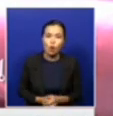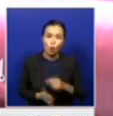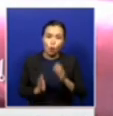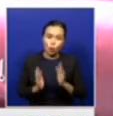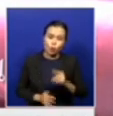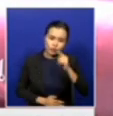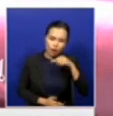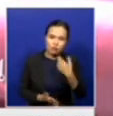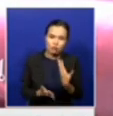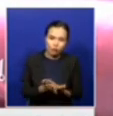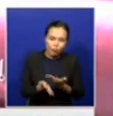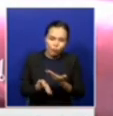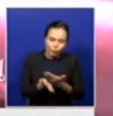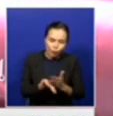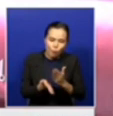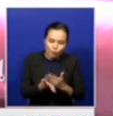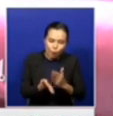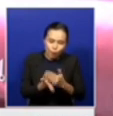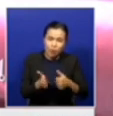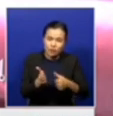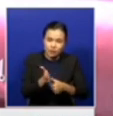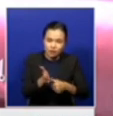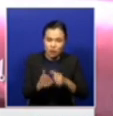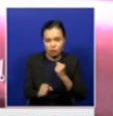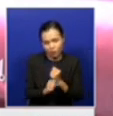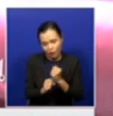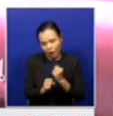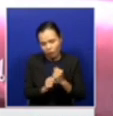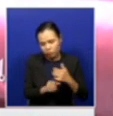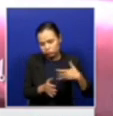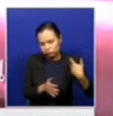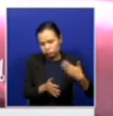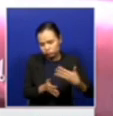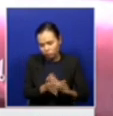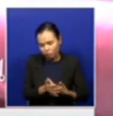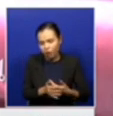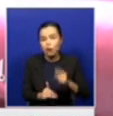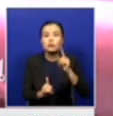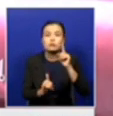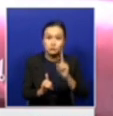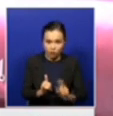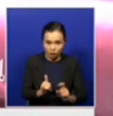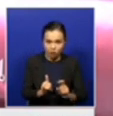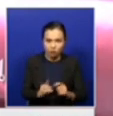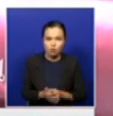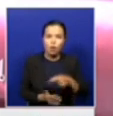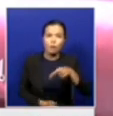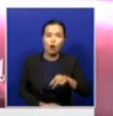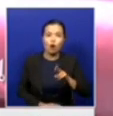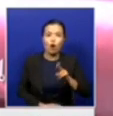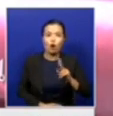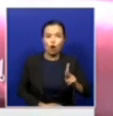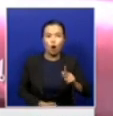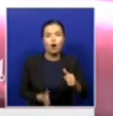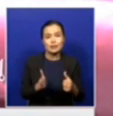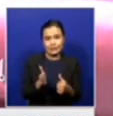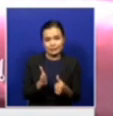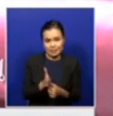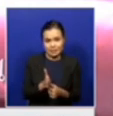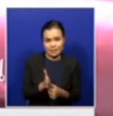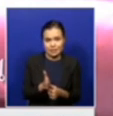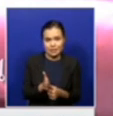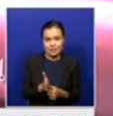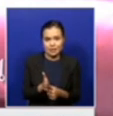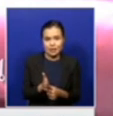นี้ครั้งนี้ก็ต้องทำงานใช้หนี้กันไปจนตายกันไปข้างนะครับจากพรก.ที่เราจะต้องเป็นหนี้ด้วยกัน